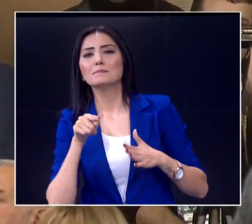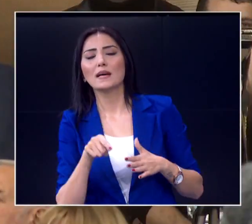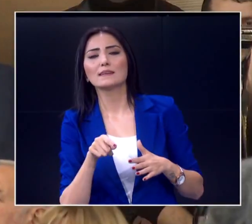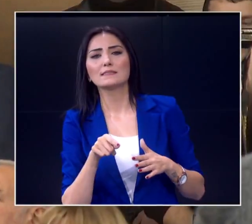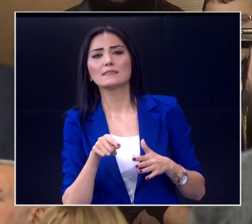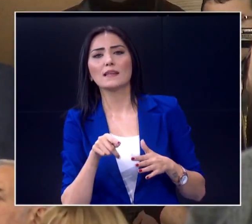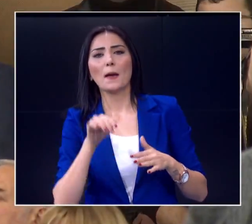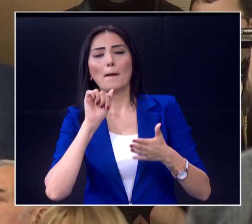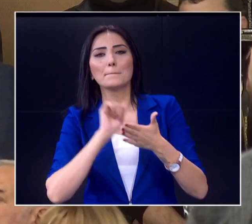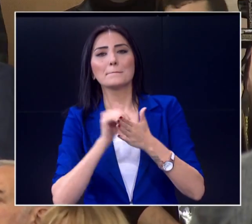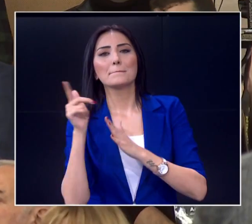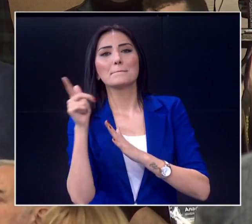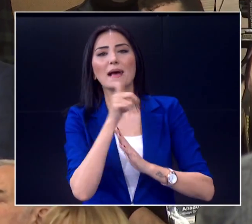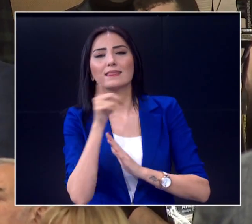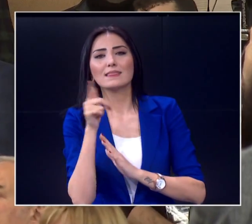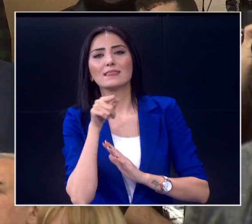medya